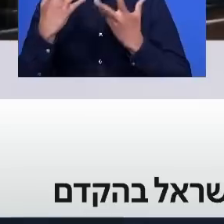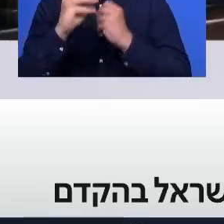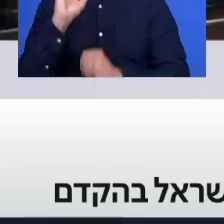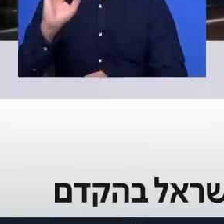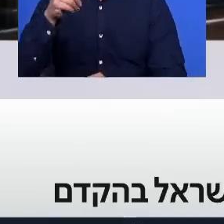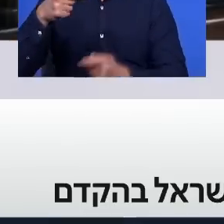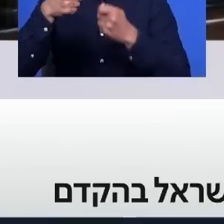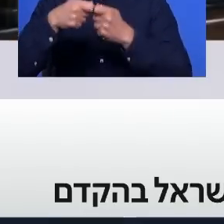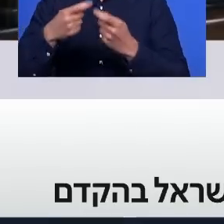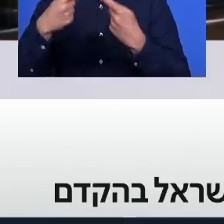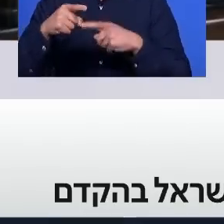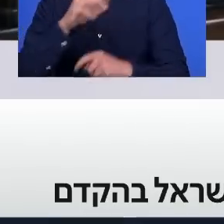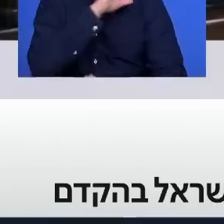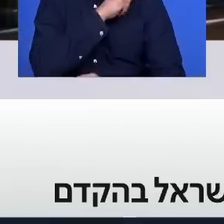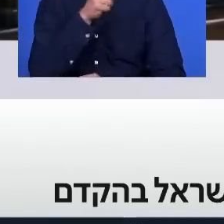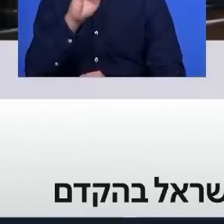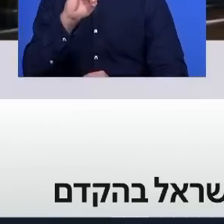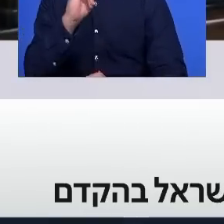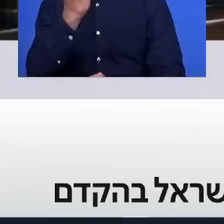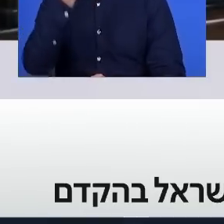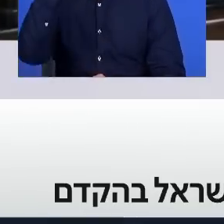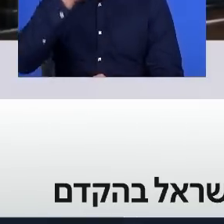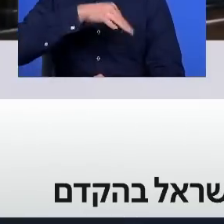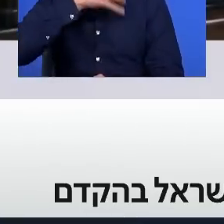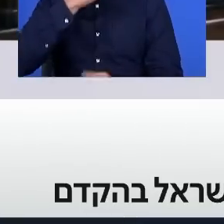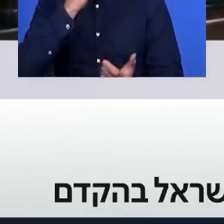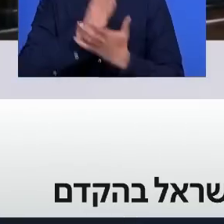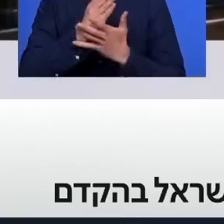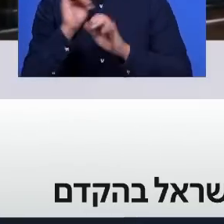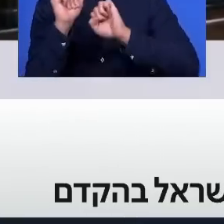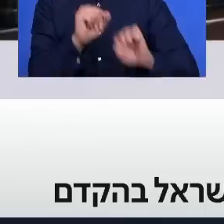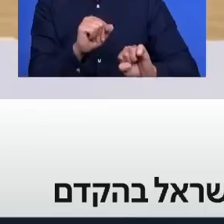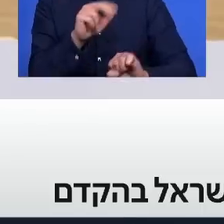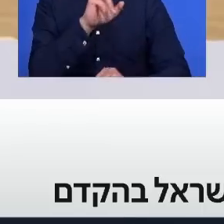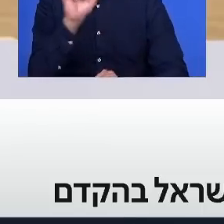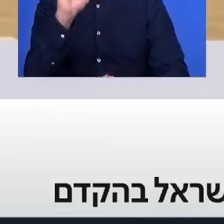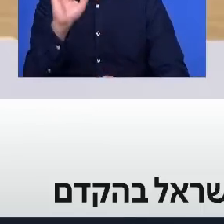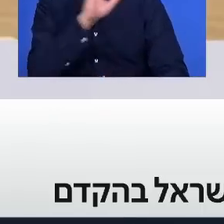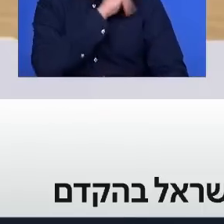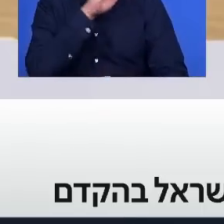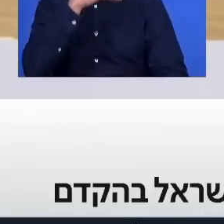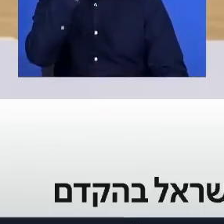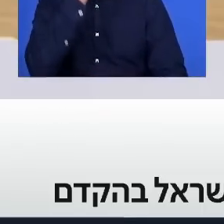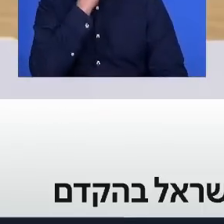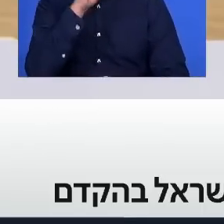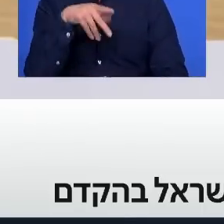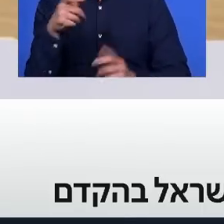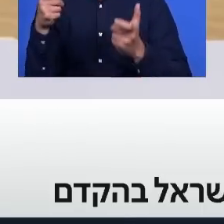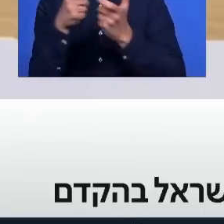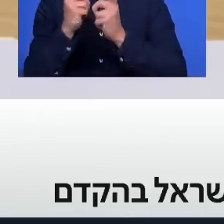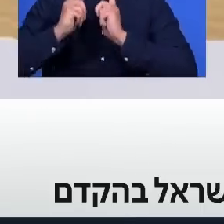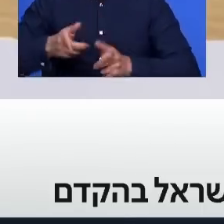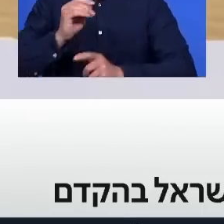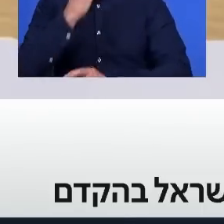חבר בוועדת פלסטין, הוא כן, היו לו הצהרות פומביות שתומכות בסוגיה הפלסטינית, גם בחמאס, גם בזרוע הצבאית של חמאס,